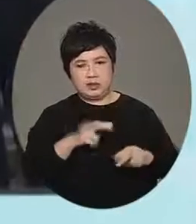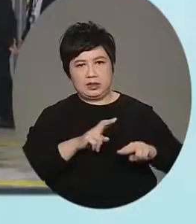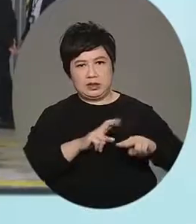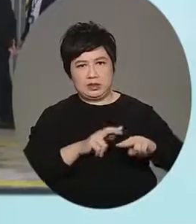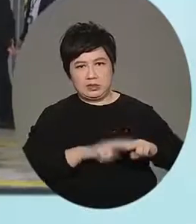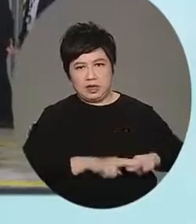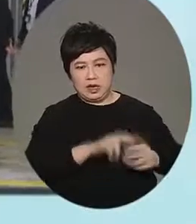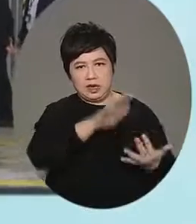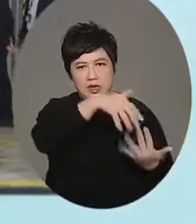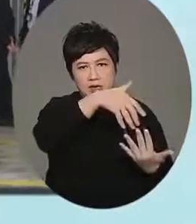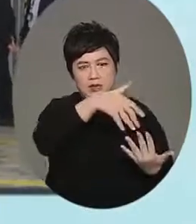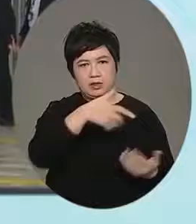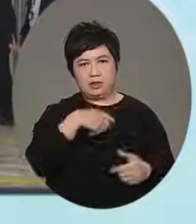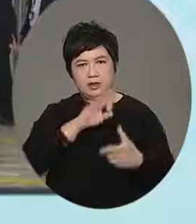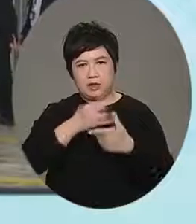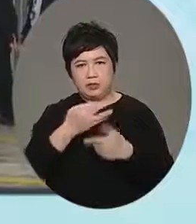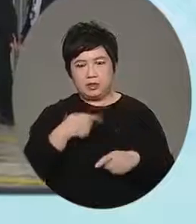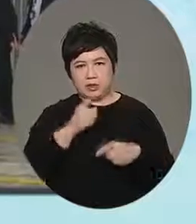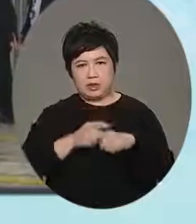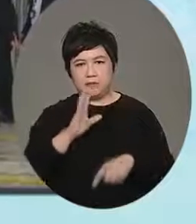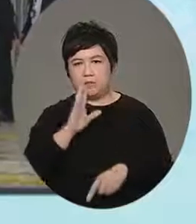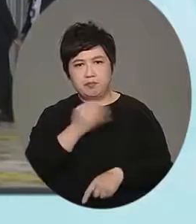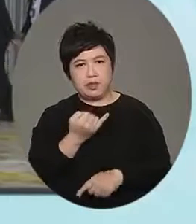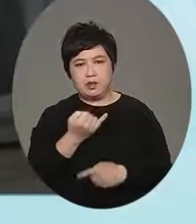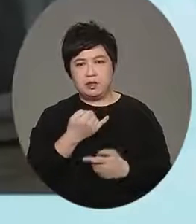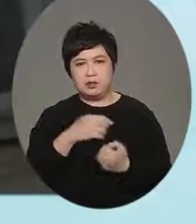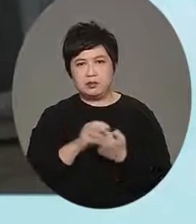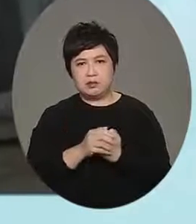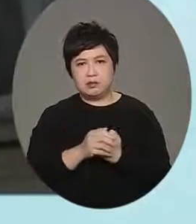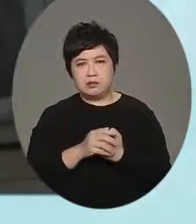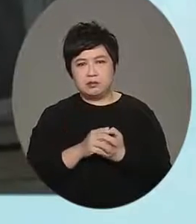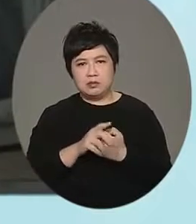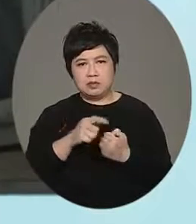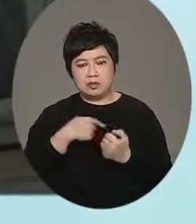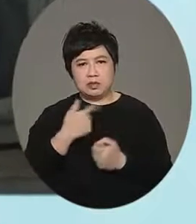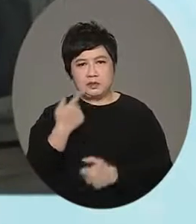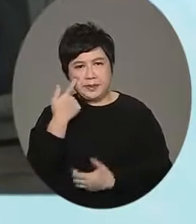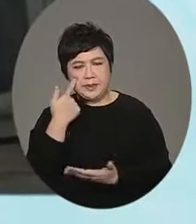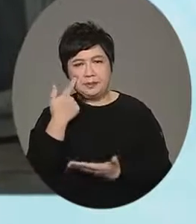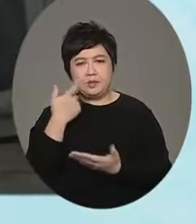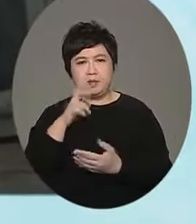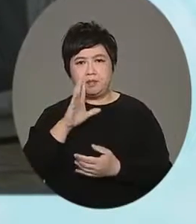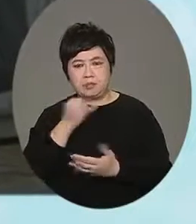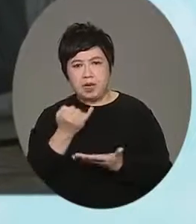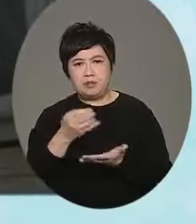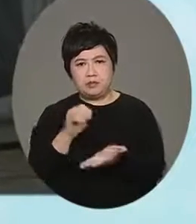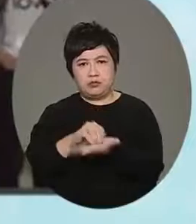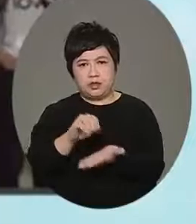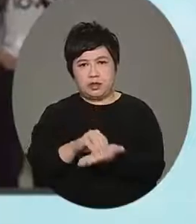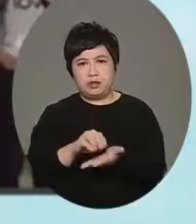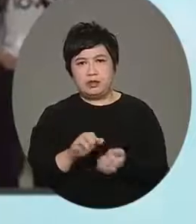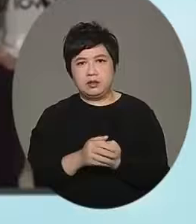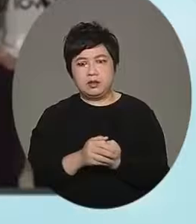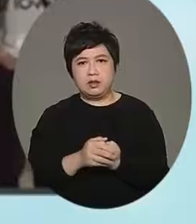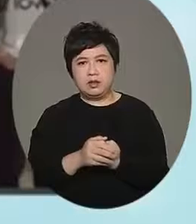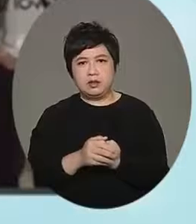非常之不合理，是完全是不合比例的一個嚴苛的一個裁決來的。 對